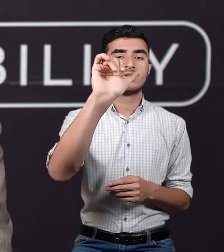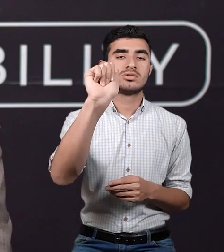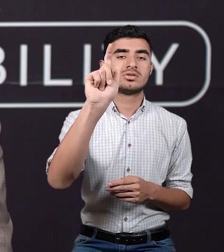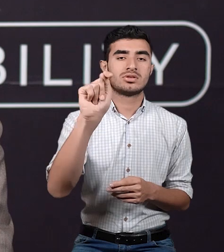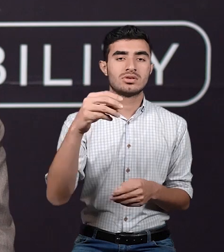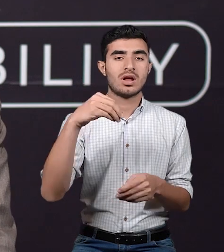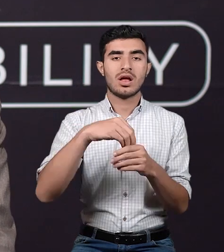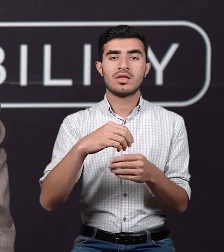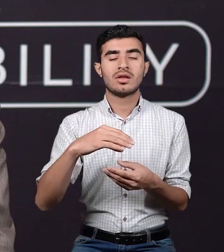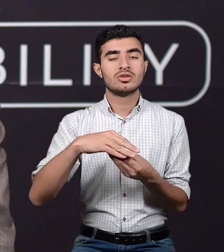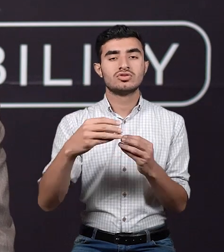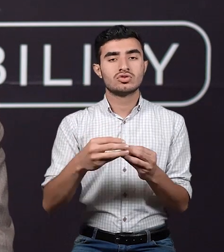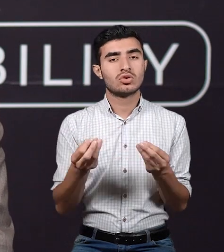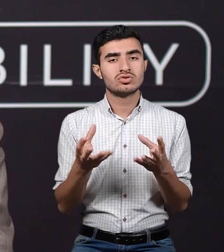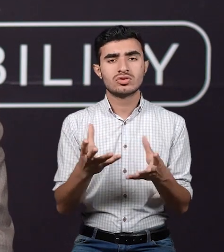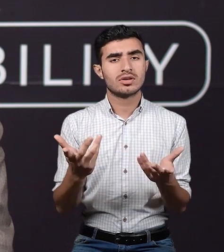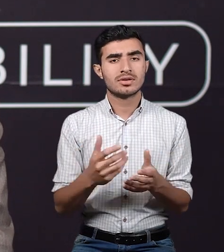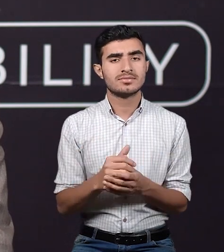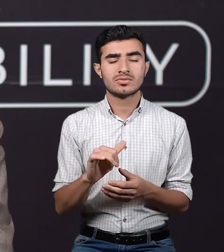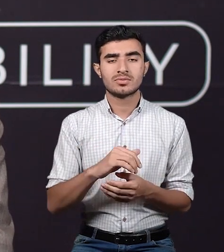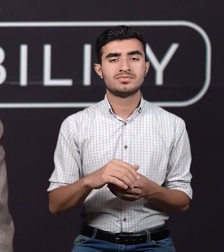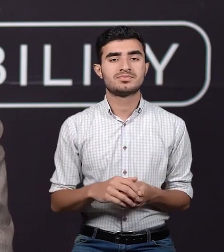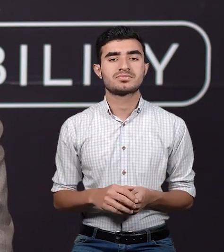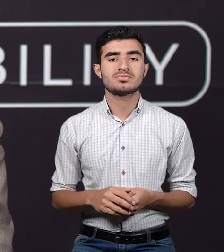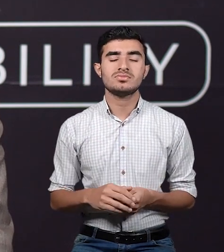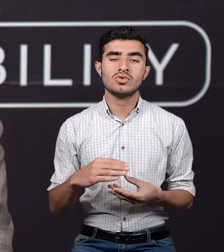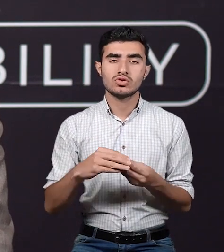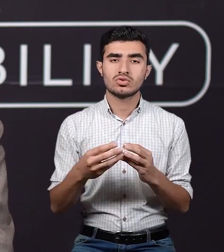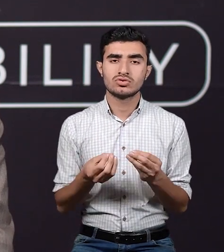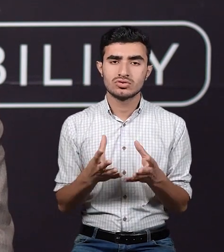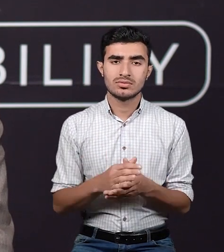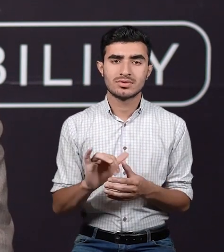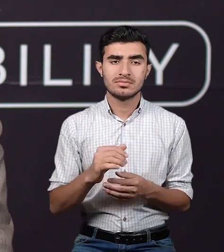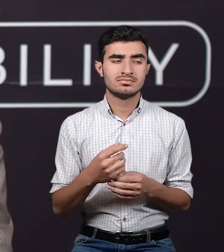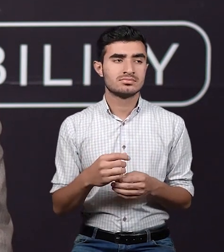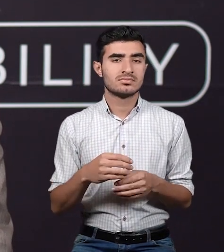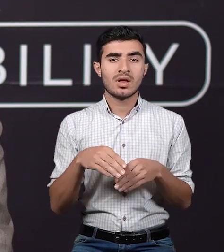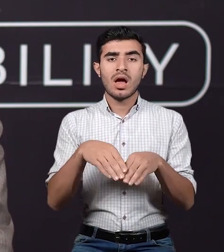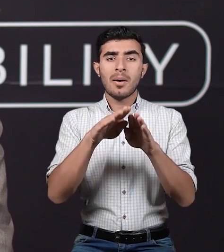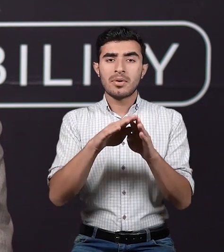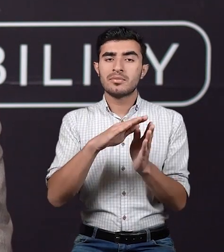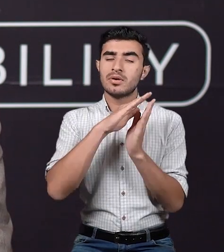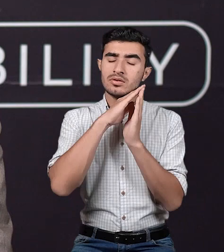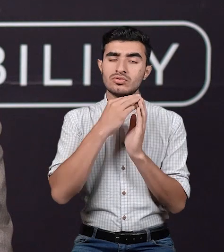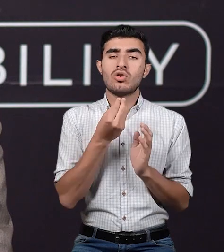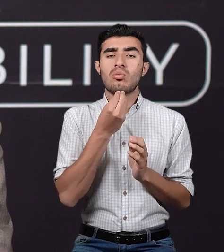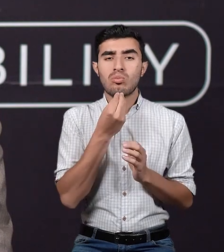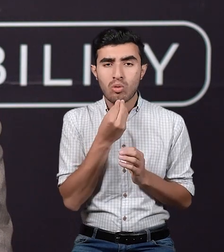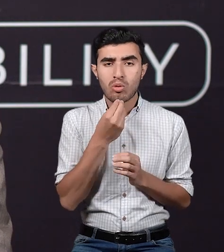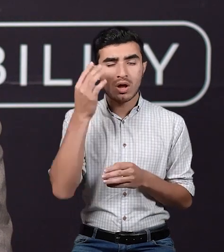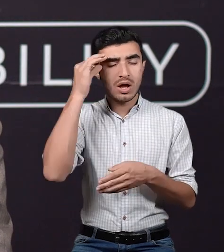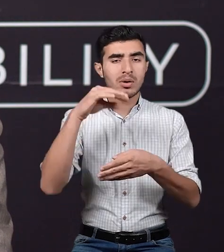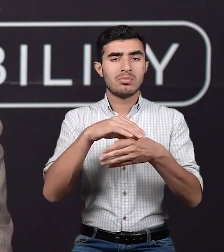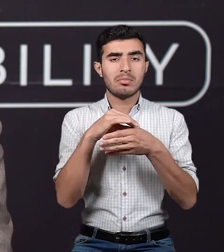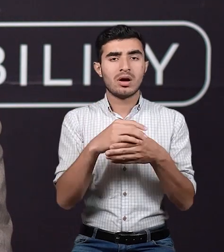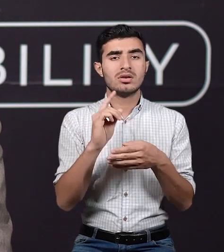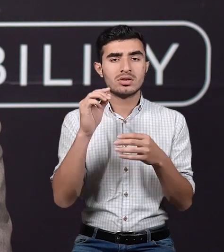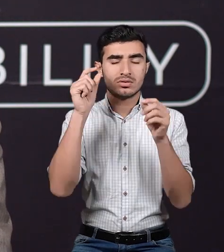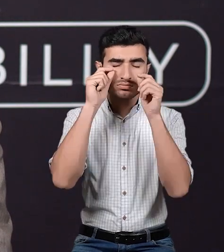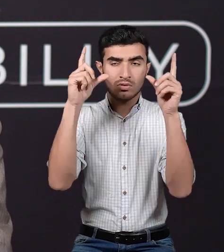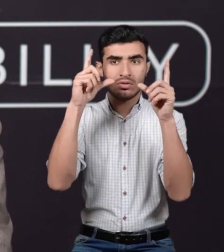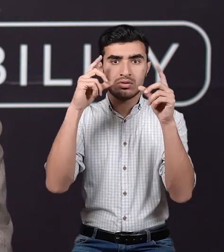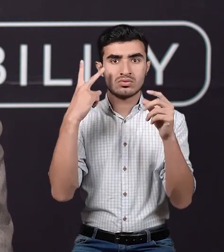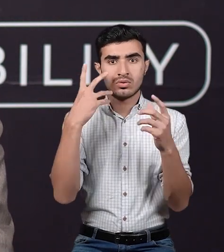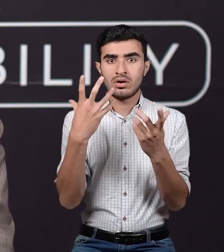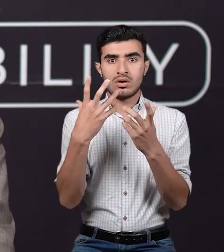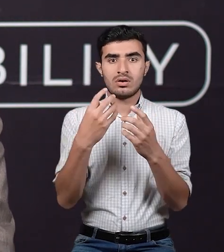مریض کی آنکھیں کھلی تھیں، منہ پر لگے ماسک کے اندر سے گزرتی ہوئی آکسیجن کو کچھ زور لگا کر ایک جھٹکے سے وہ